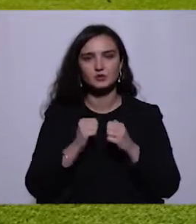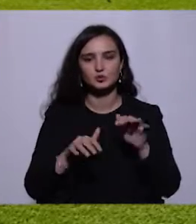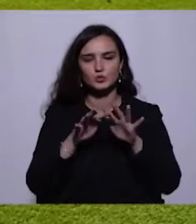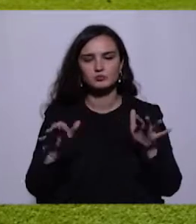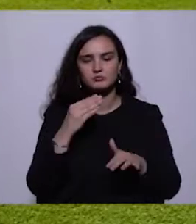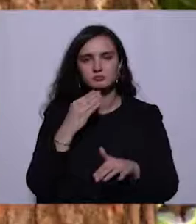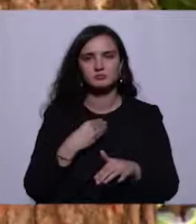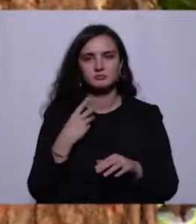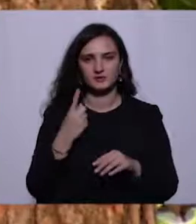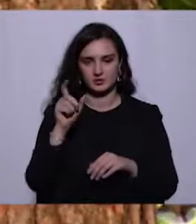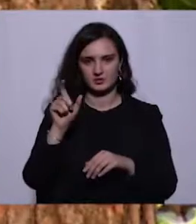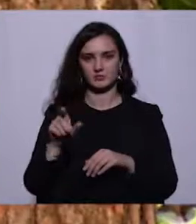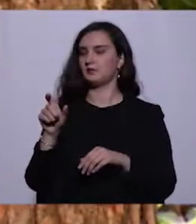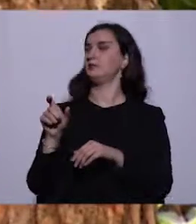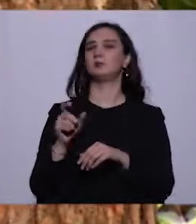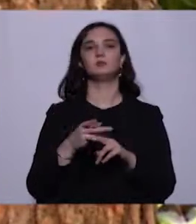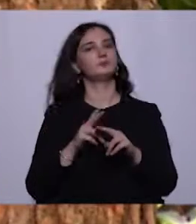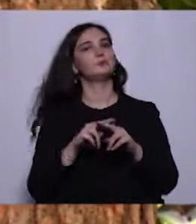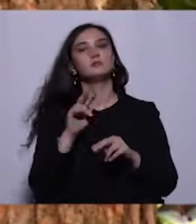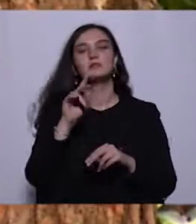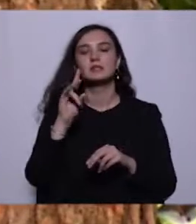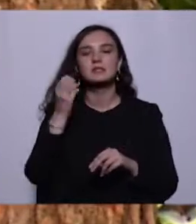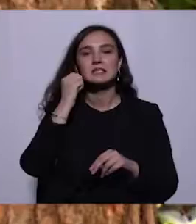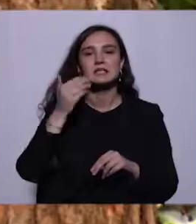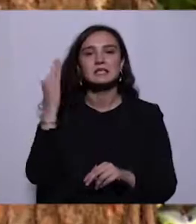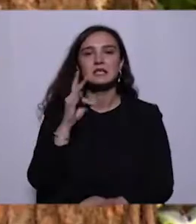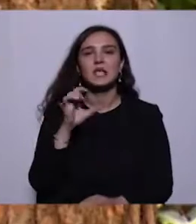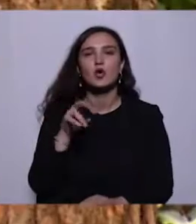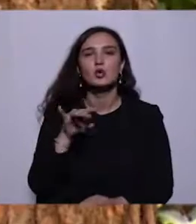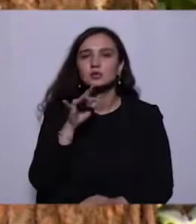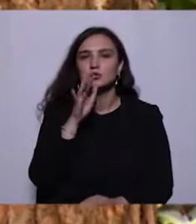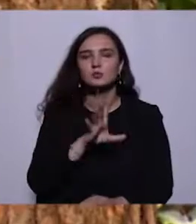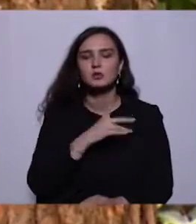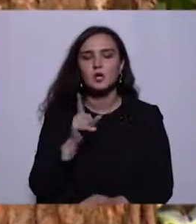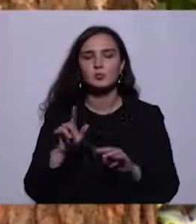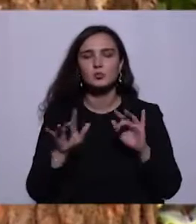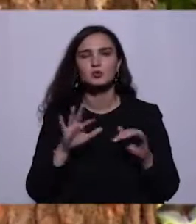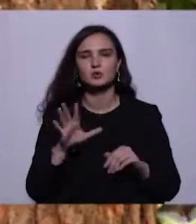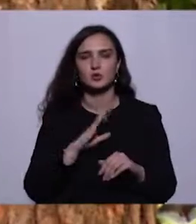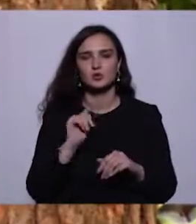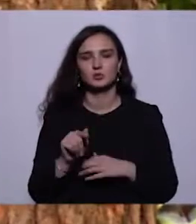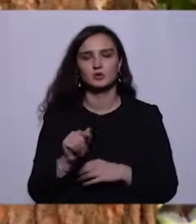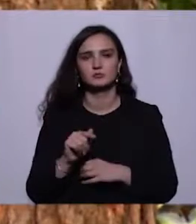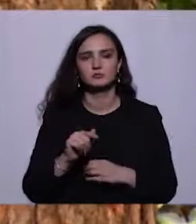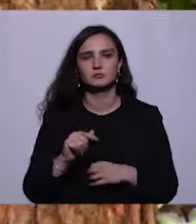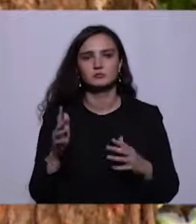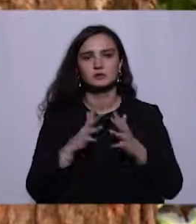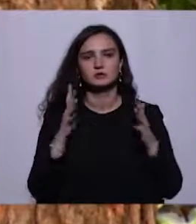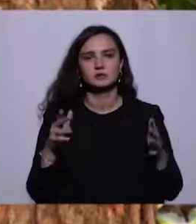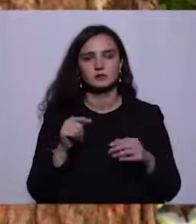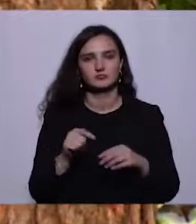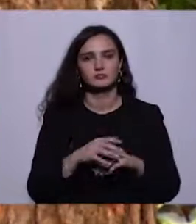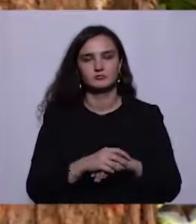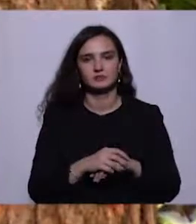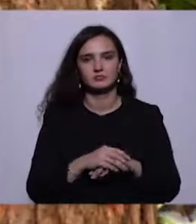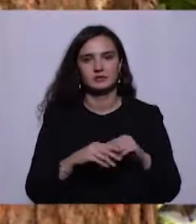ლოდებს პირველი ადამიანები ნეოლითიდან და რა ფუნქცია ჰქონდა აი ამ დიდ